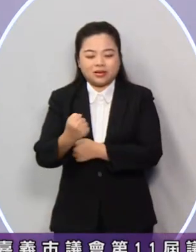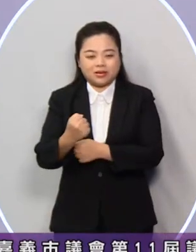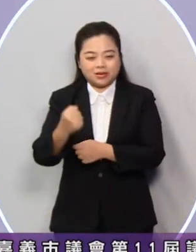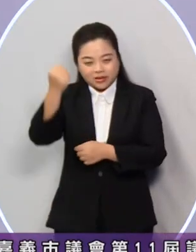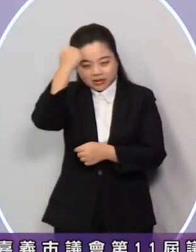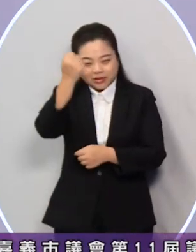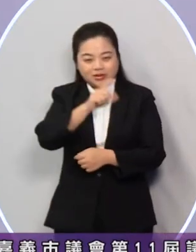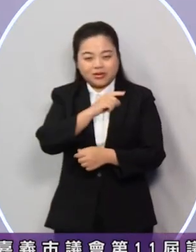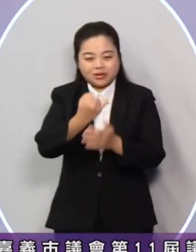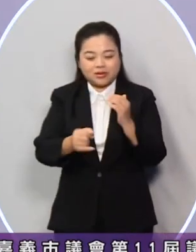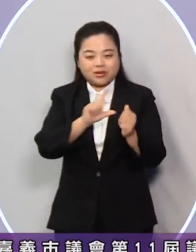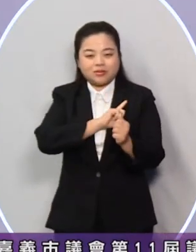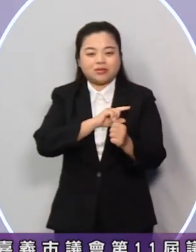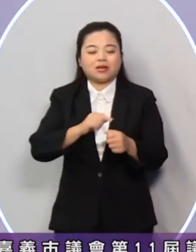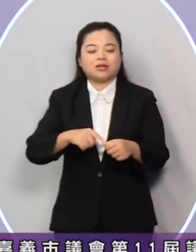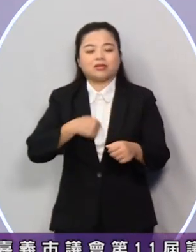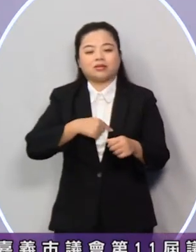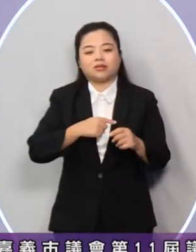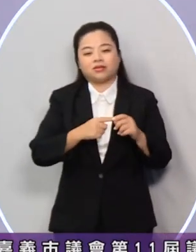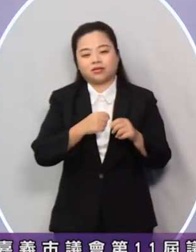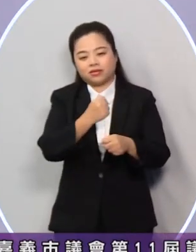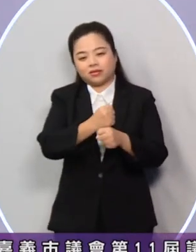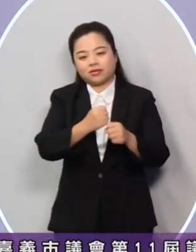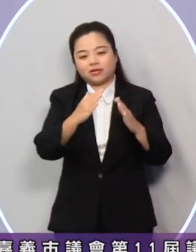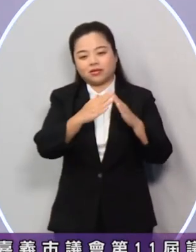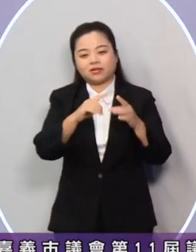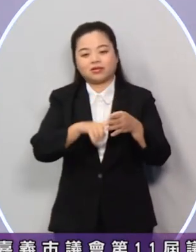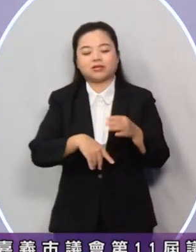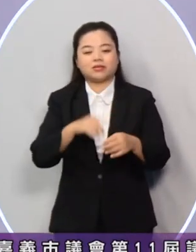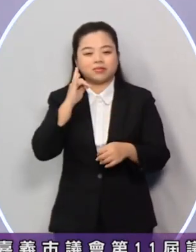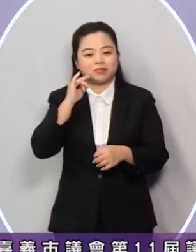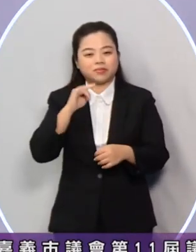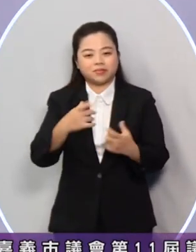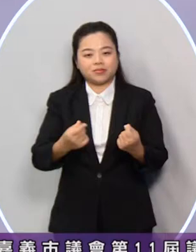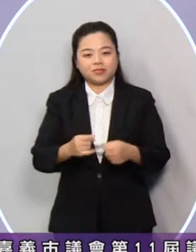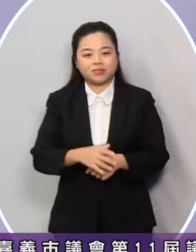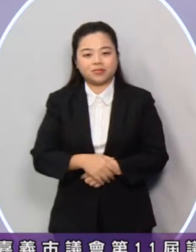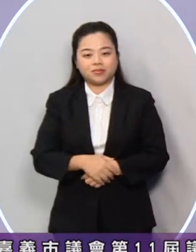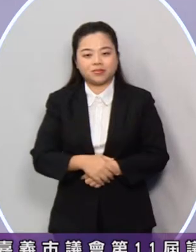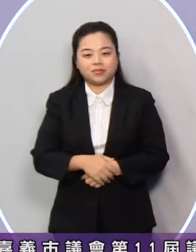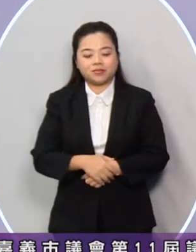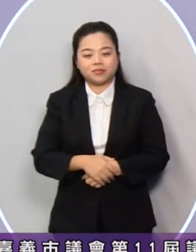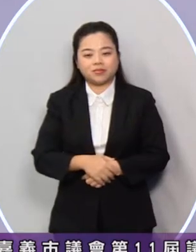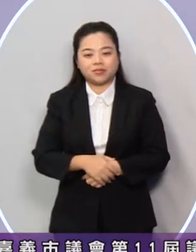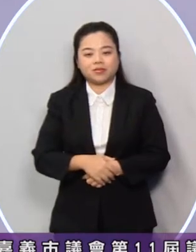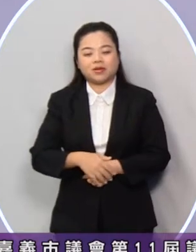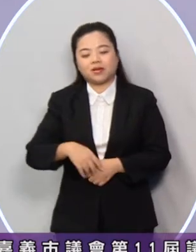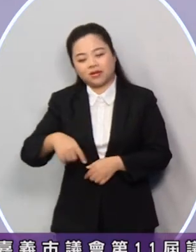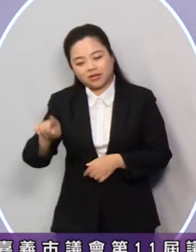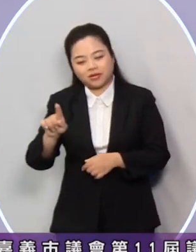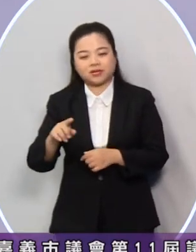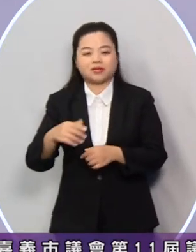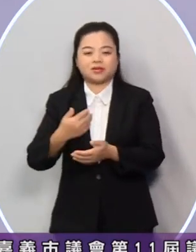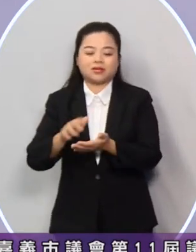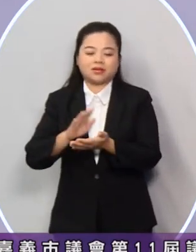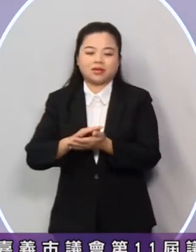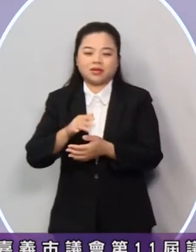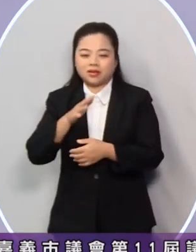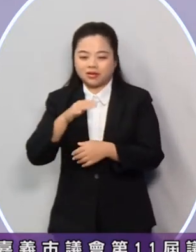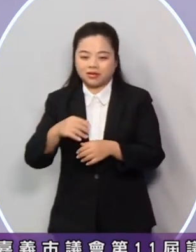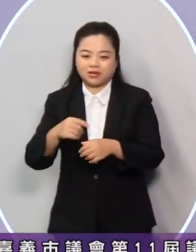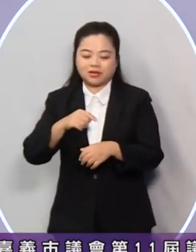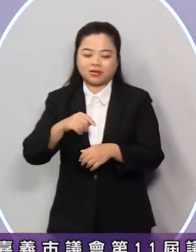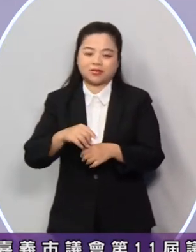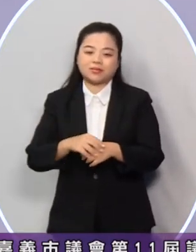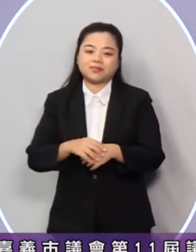全名不如自己起身去做家事。他常常就是这样，那个盐，算了，他去做家事了。好，也有很多